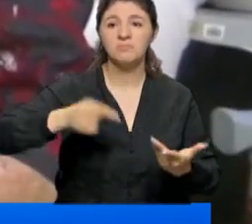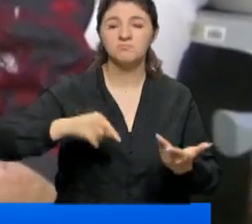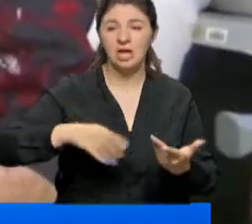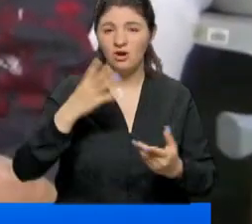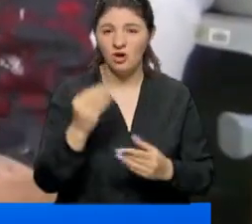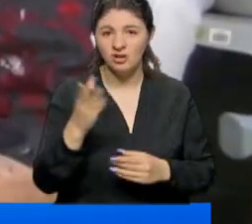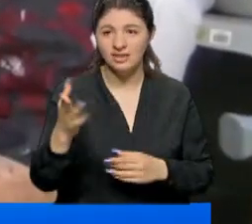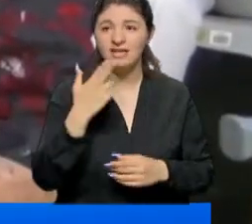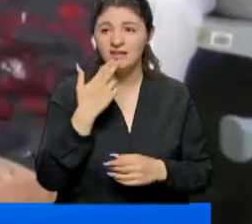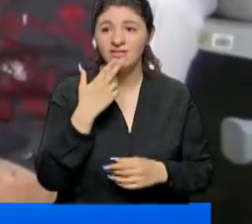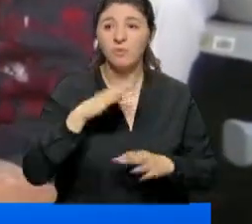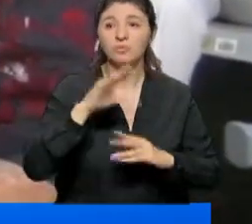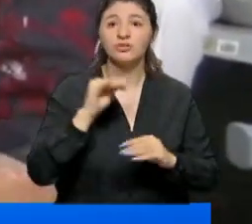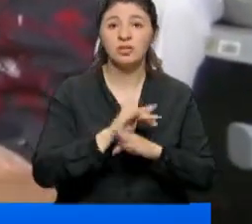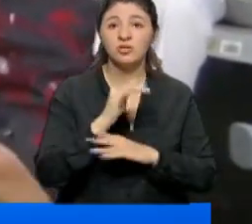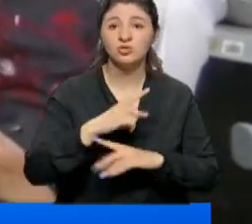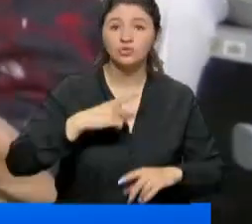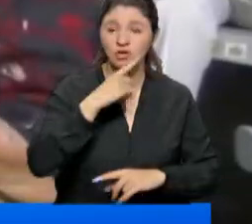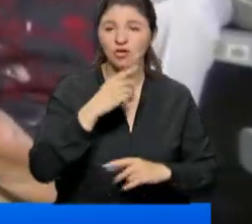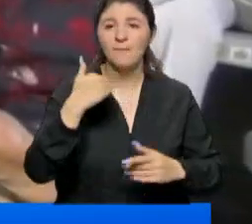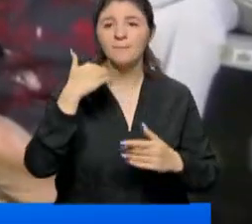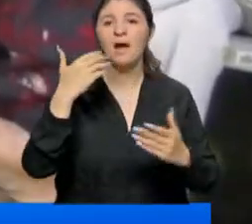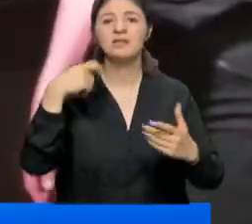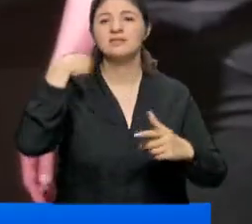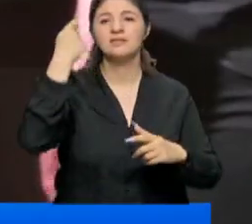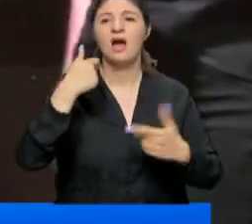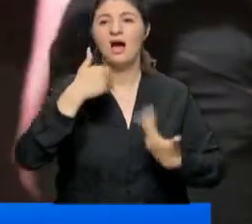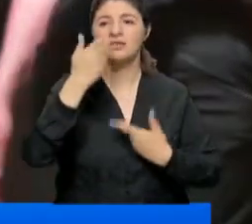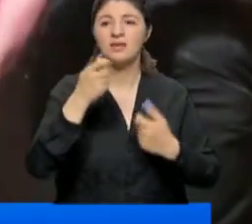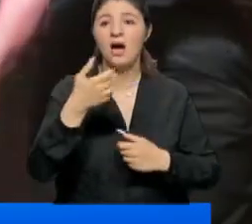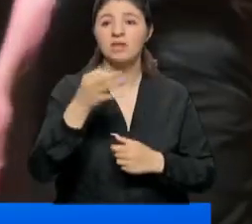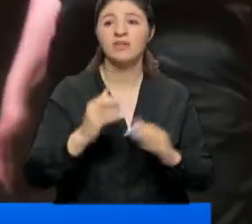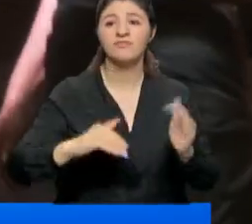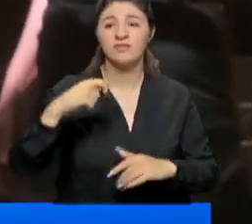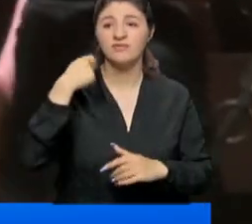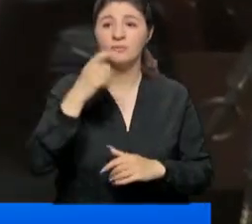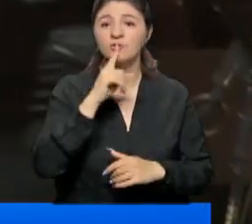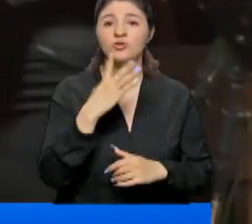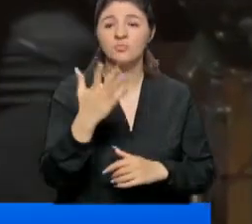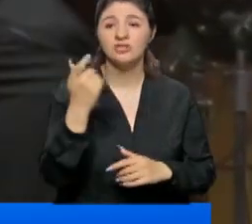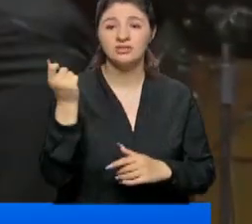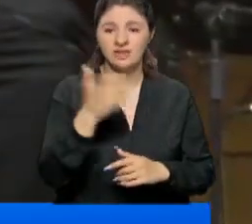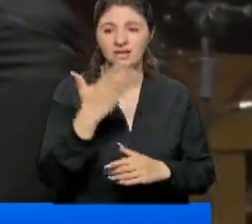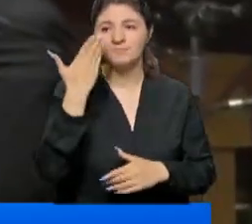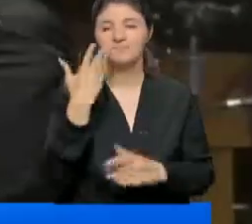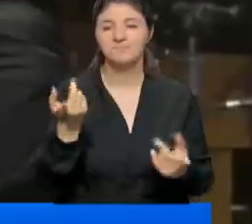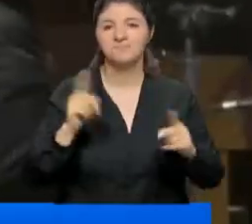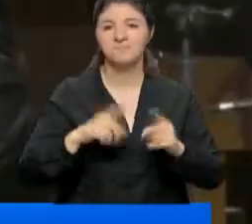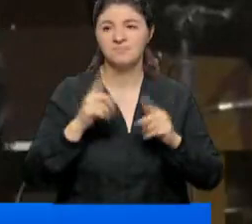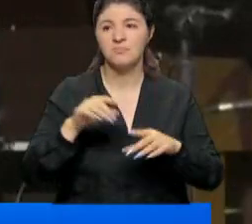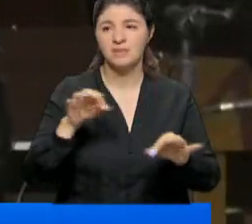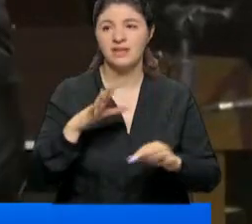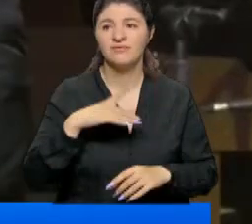imzalarını Taşıyan kadını ve tüm yaşamsal zorluklarını beyazperdeye Taşıyan 60'ı Aşkın filmin 105 seansta izleyiciyle